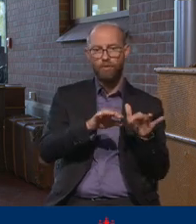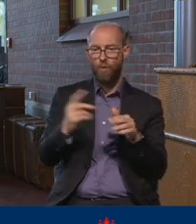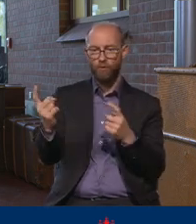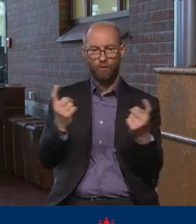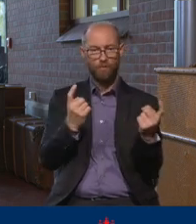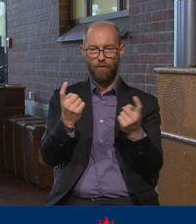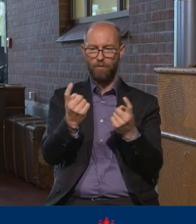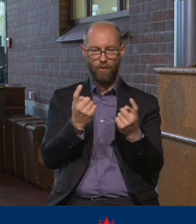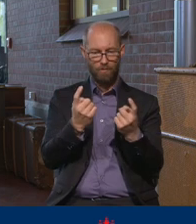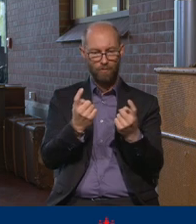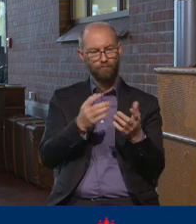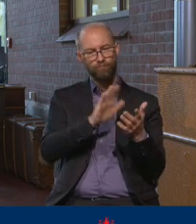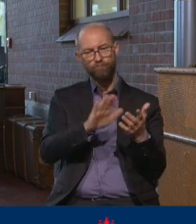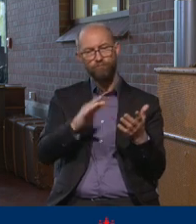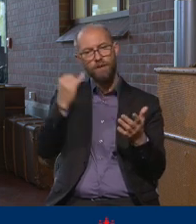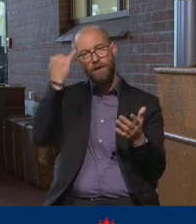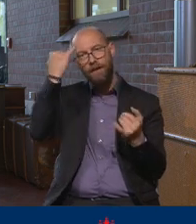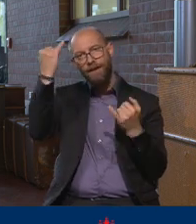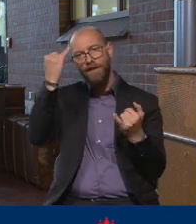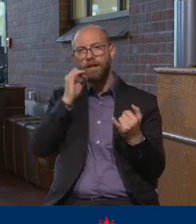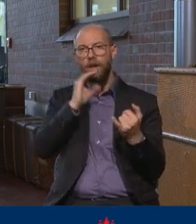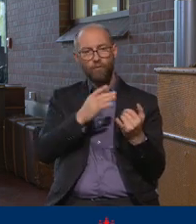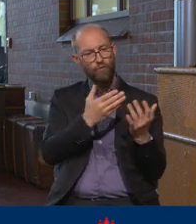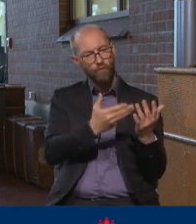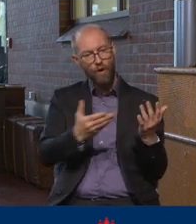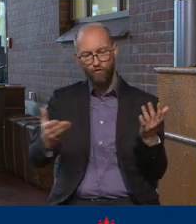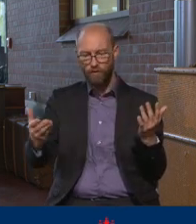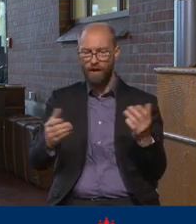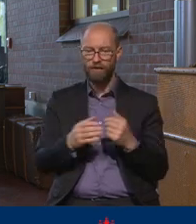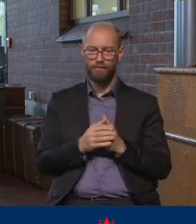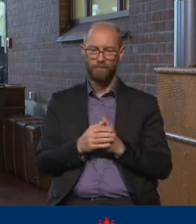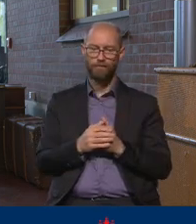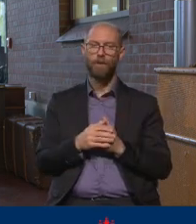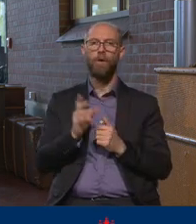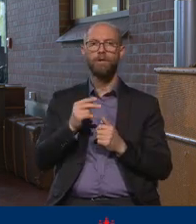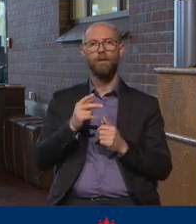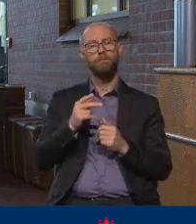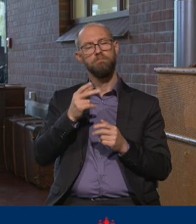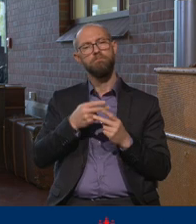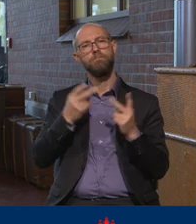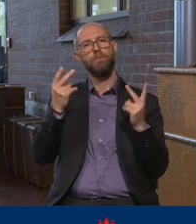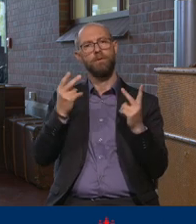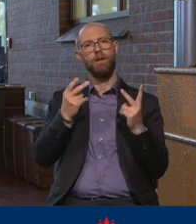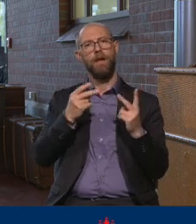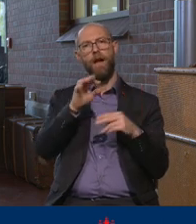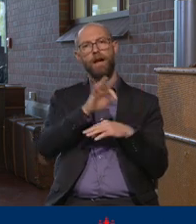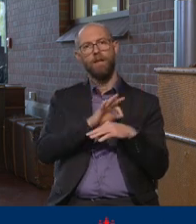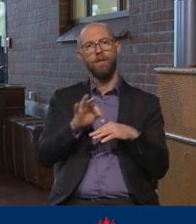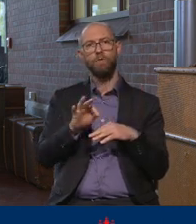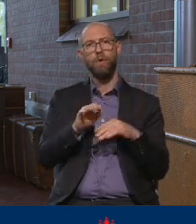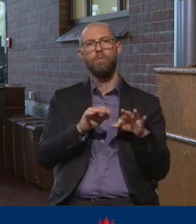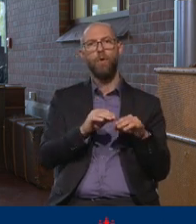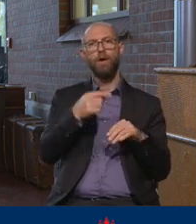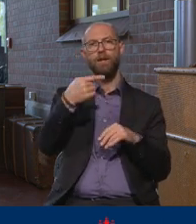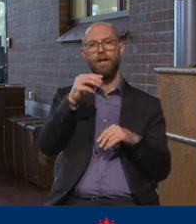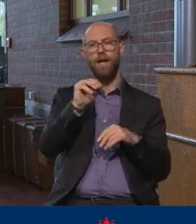raum künftig aussehen könnte davon haben uns die entwürfe des renommierten hamburger architekturbüros gmp international